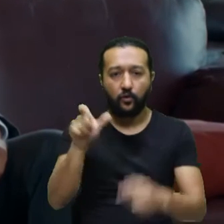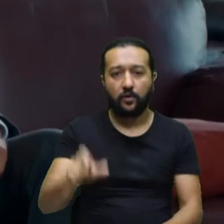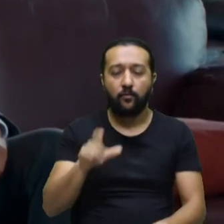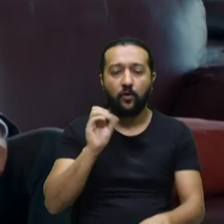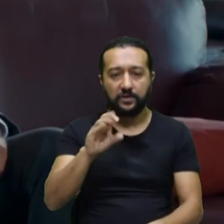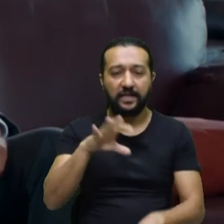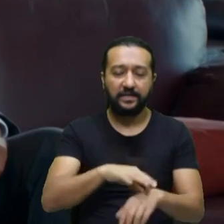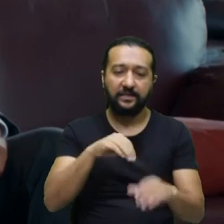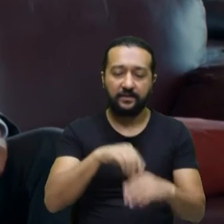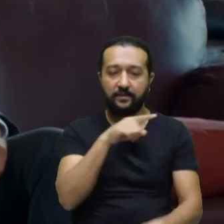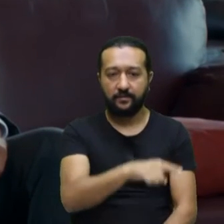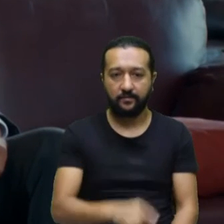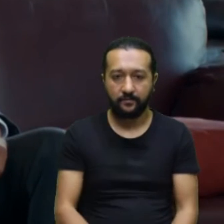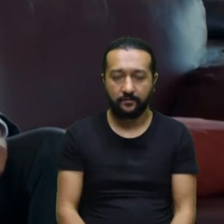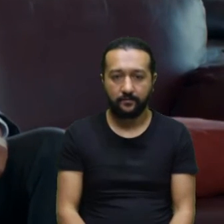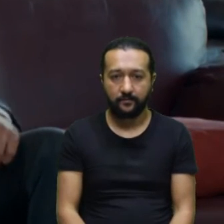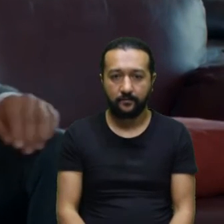Öktem Hoca hastanede.